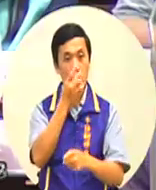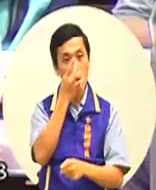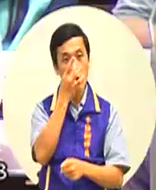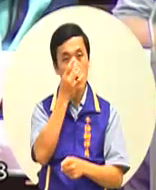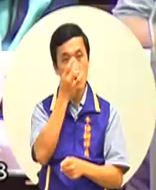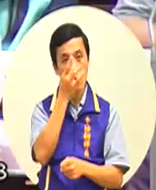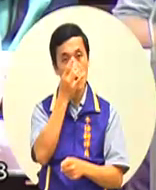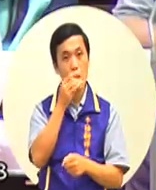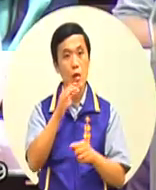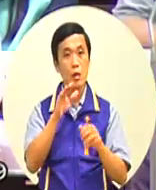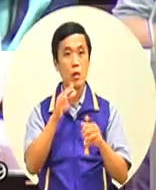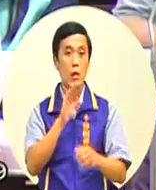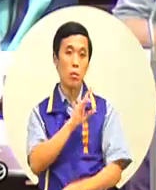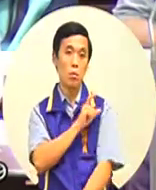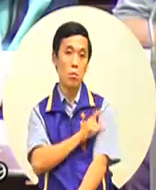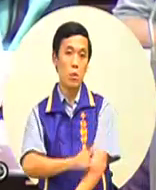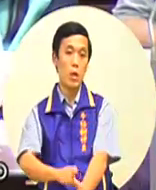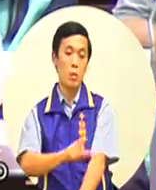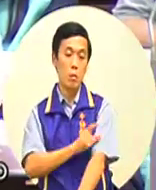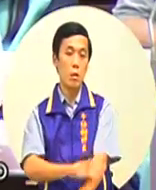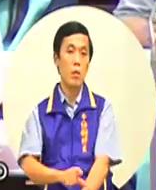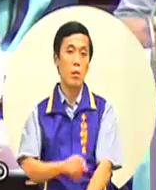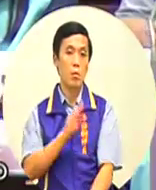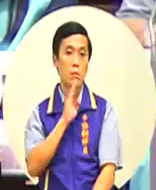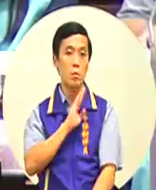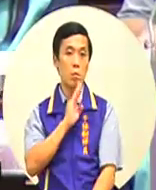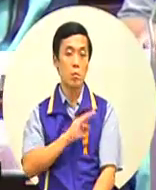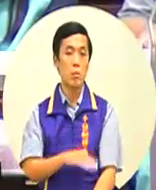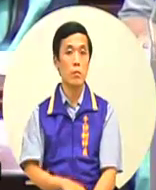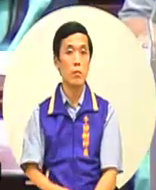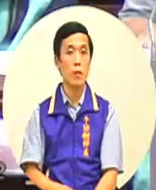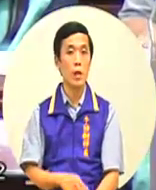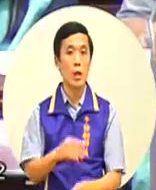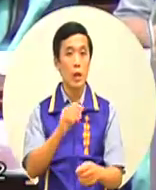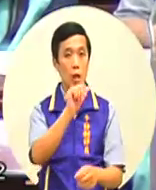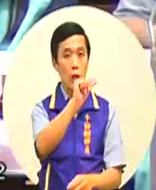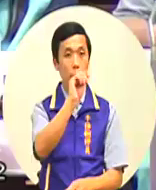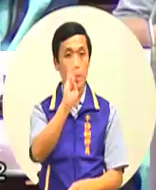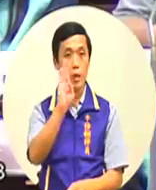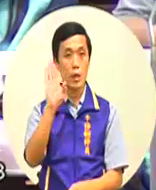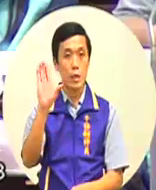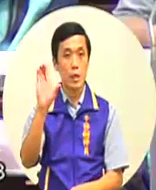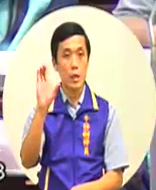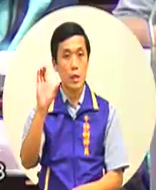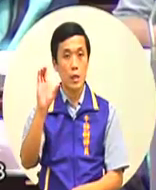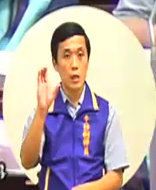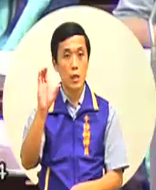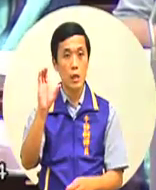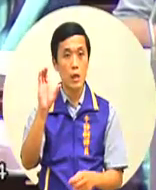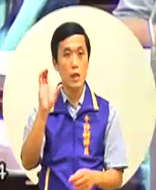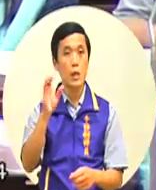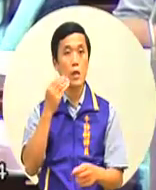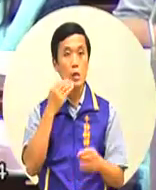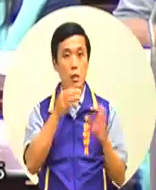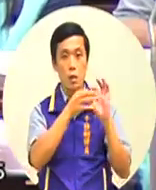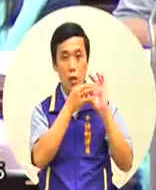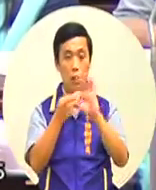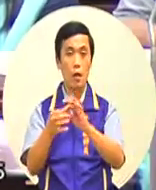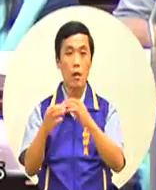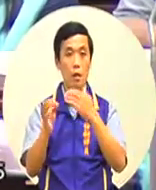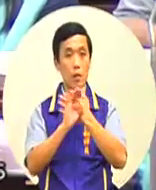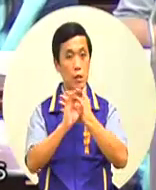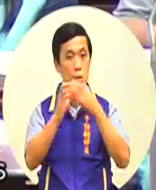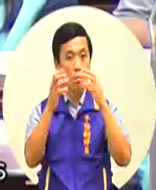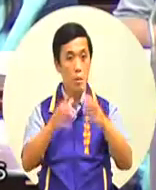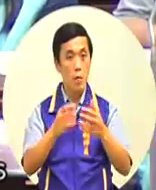们现在要推这个长照 2.0 的这个部分。那因为 ABC 的部分连这次的示范计划各县市要找